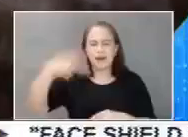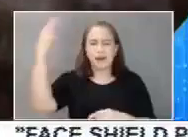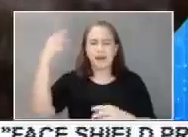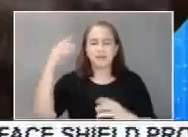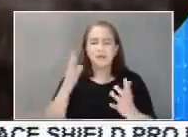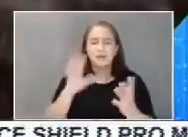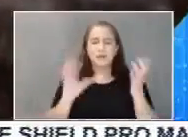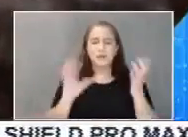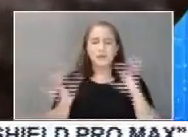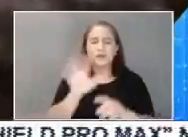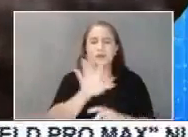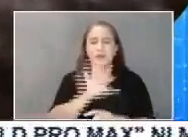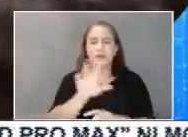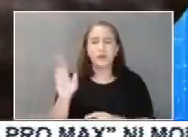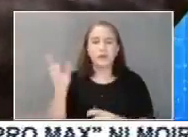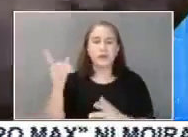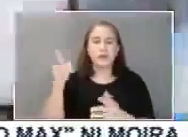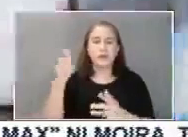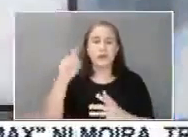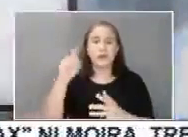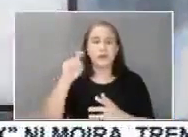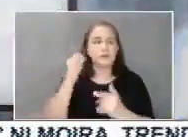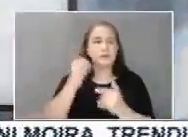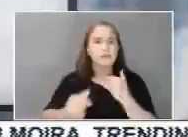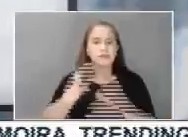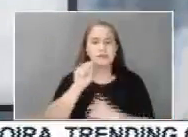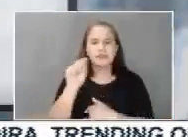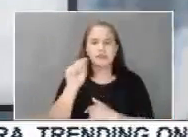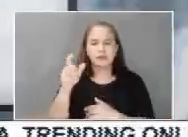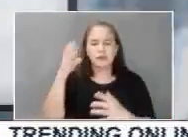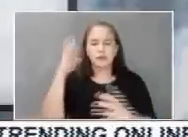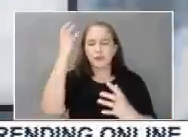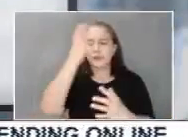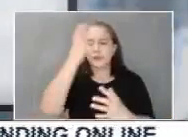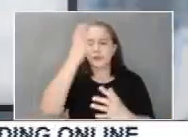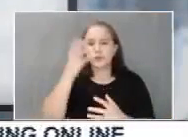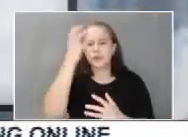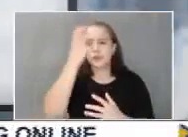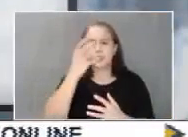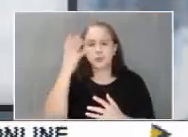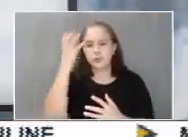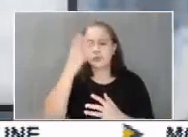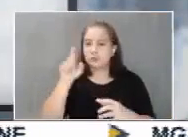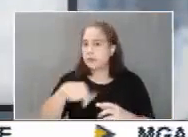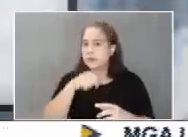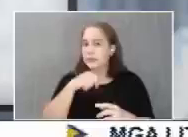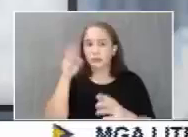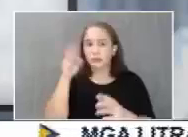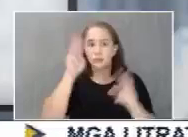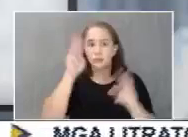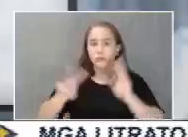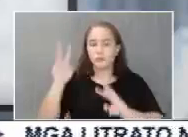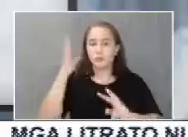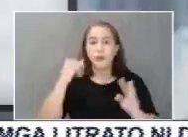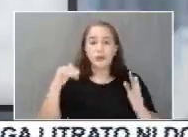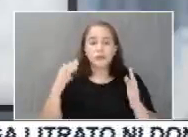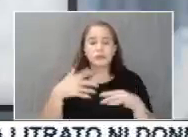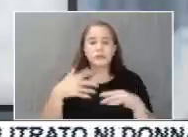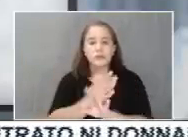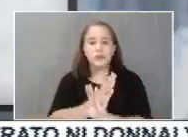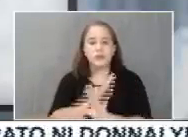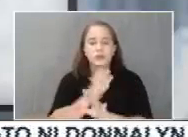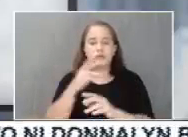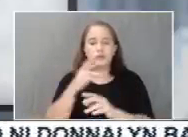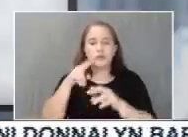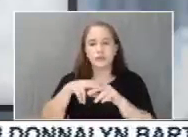araw ng Miyerkules. Aabot sa 49 degrees Celsius sa Dagupan, 42 degrees Celsius sa Tuguegarao at Cabanatuan,